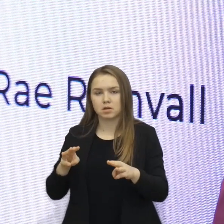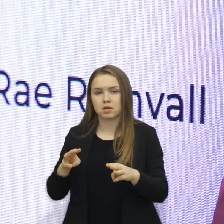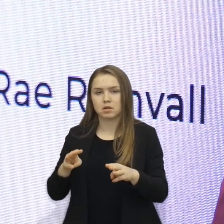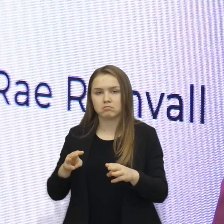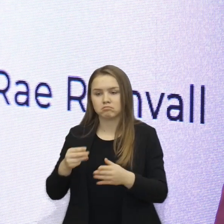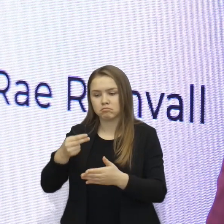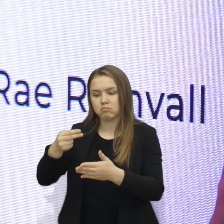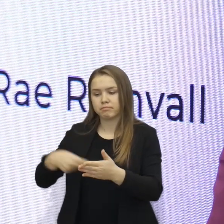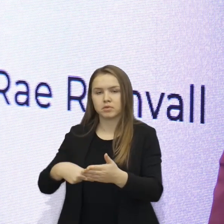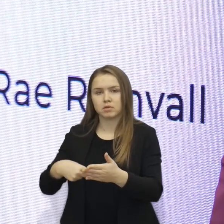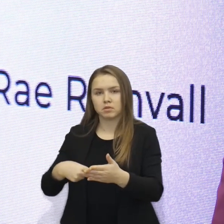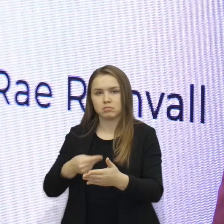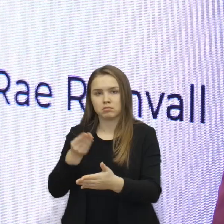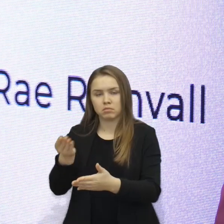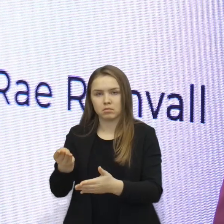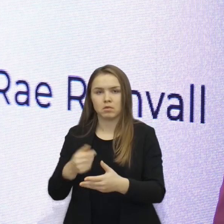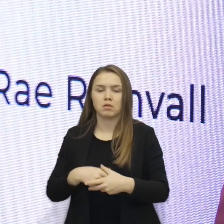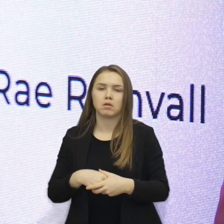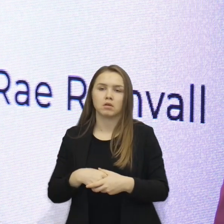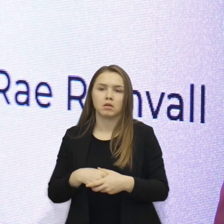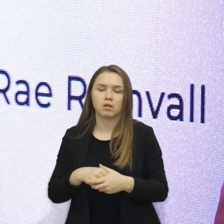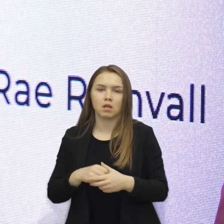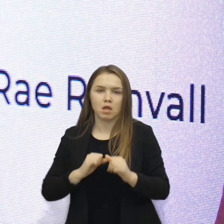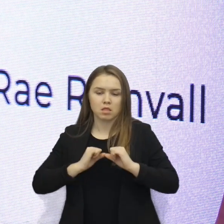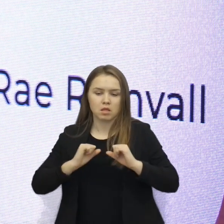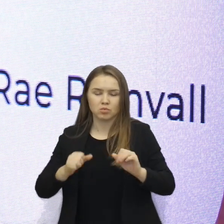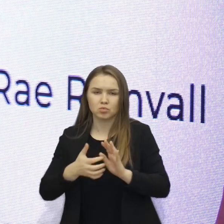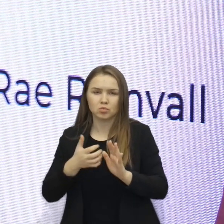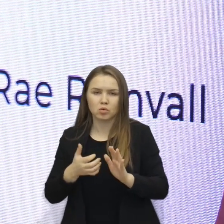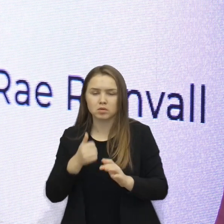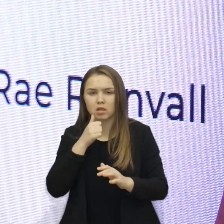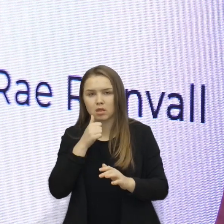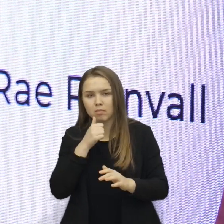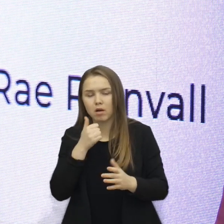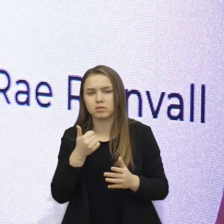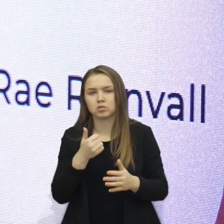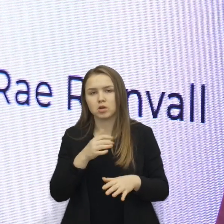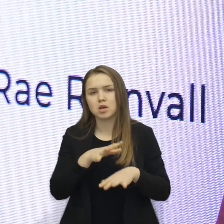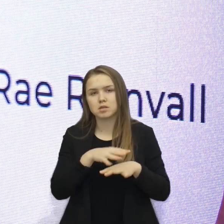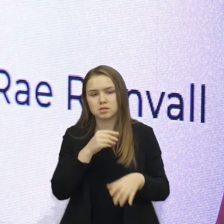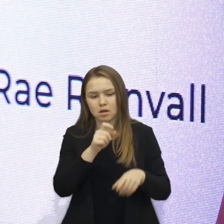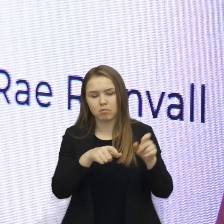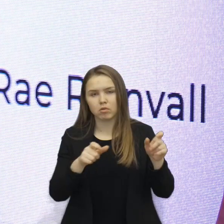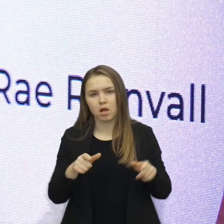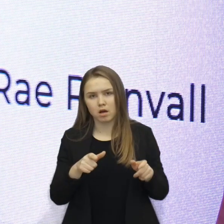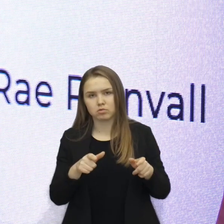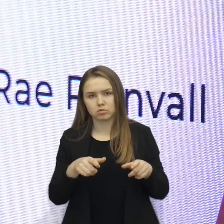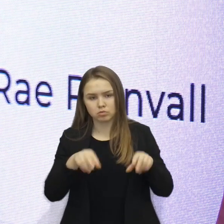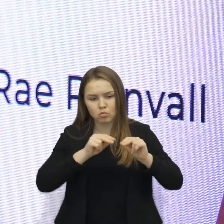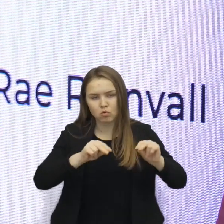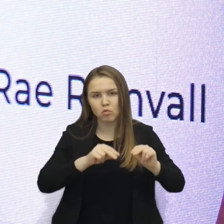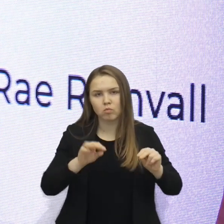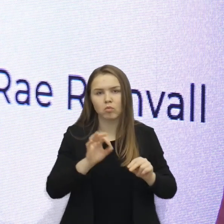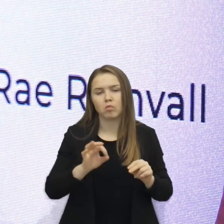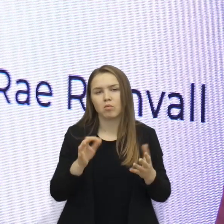pasirašyti, nes tiesiog nėra drąsos šviesti tus pačius ir Seimo narius, šviesti visuomenę, tai